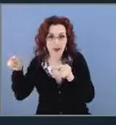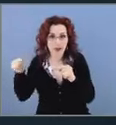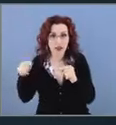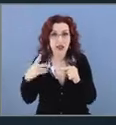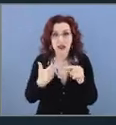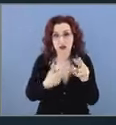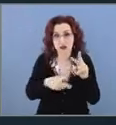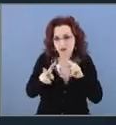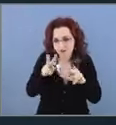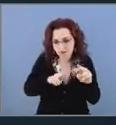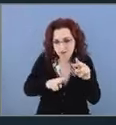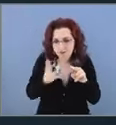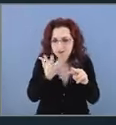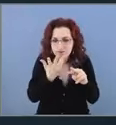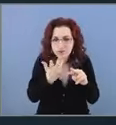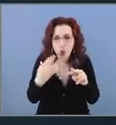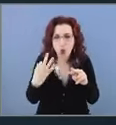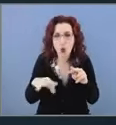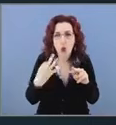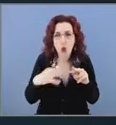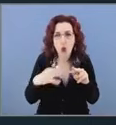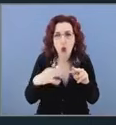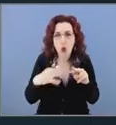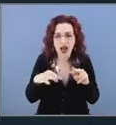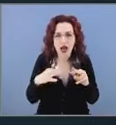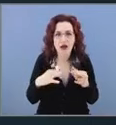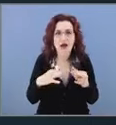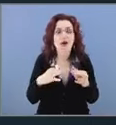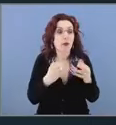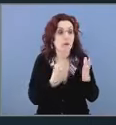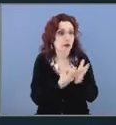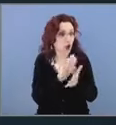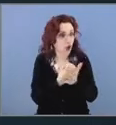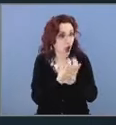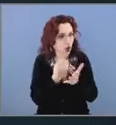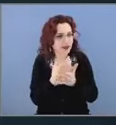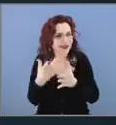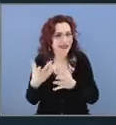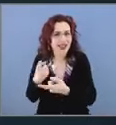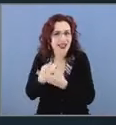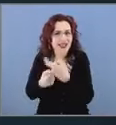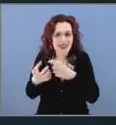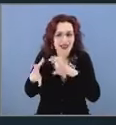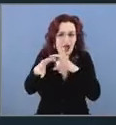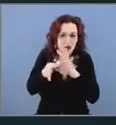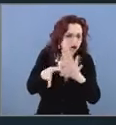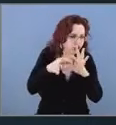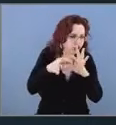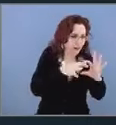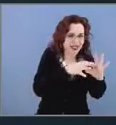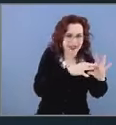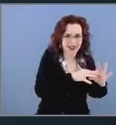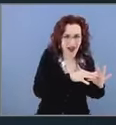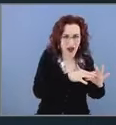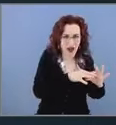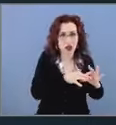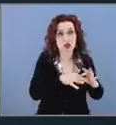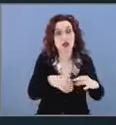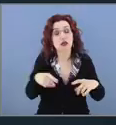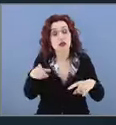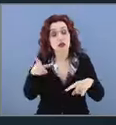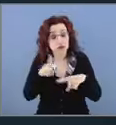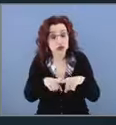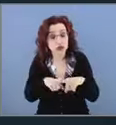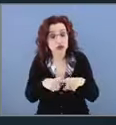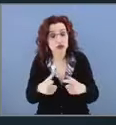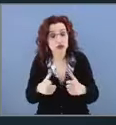una tracciabilità dei prodotti, a un benessere non soltanto nell'ambito della